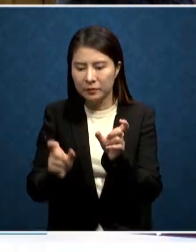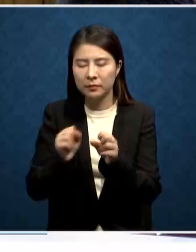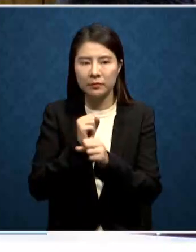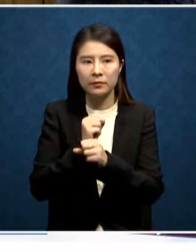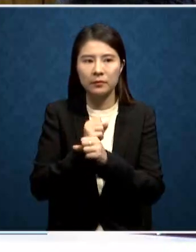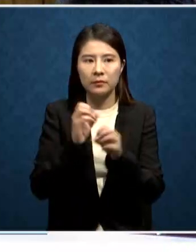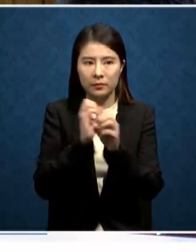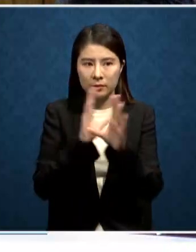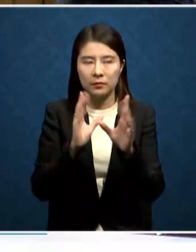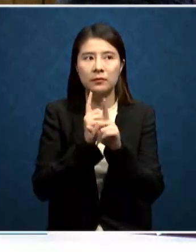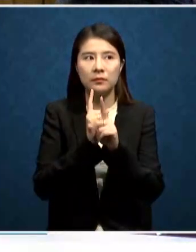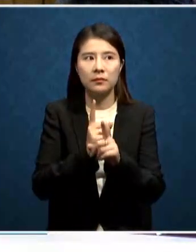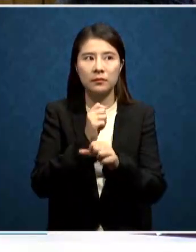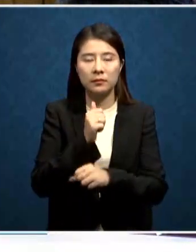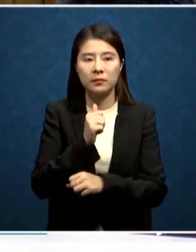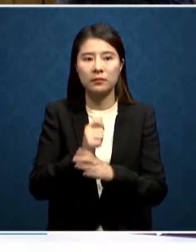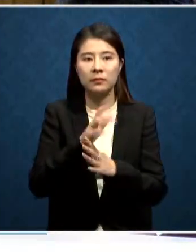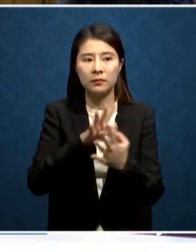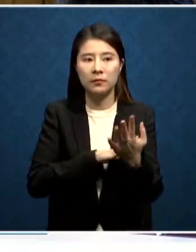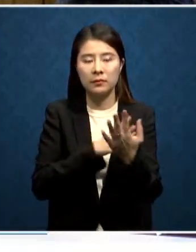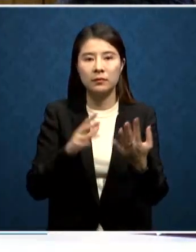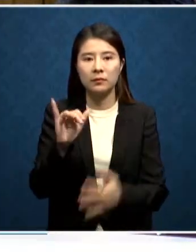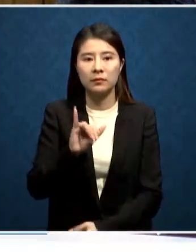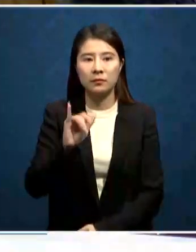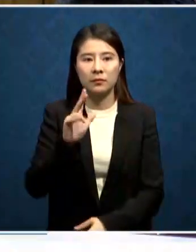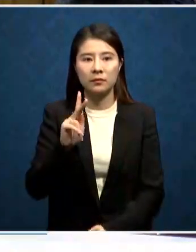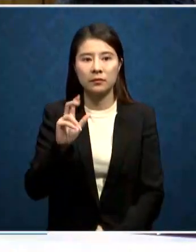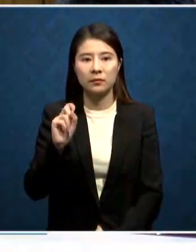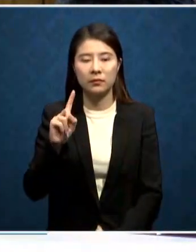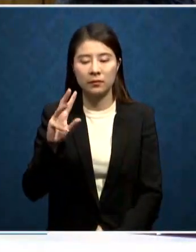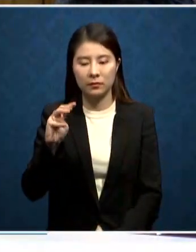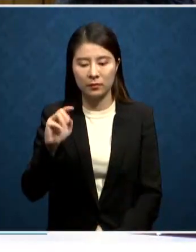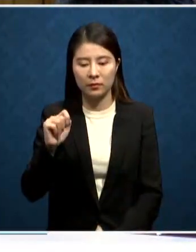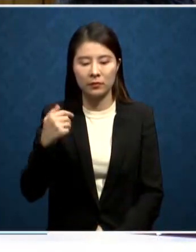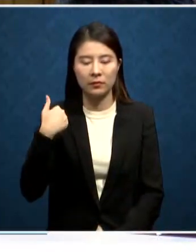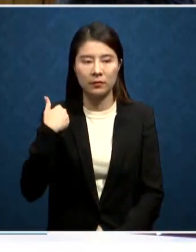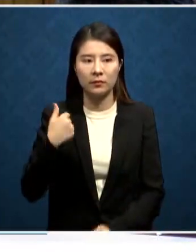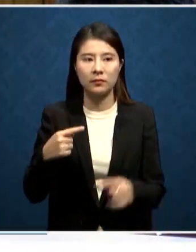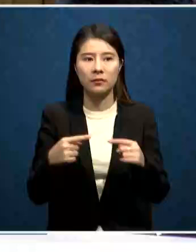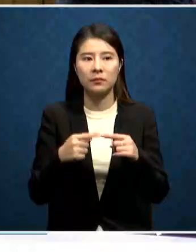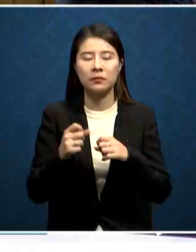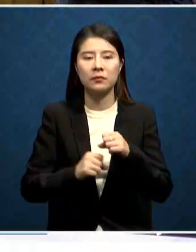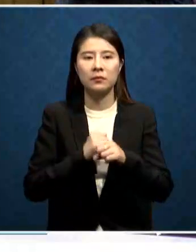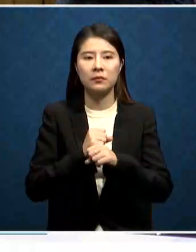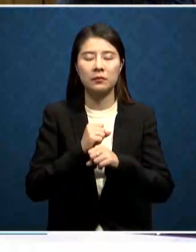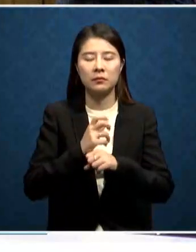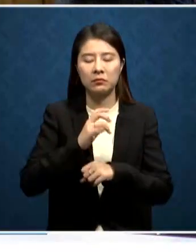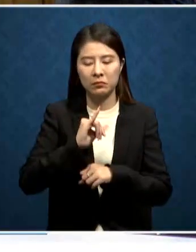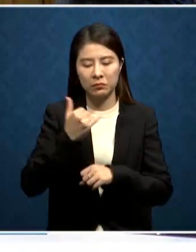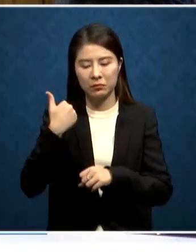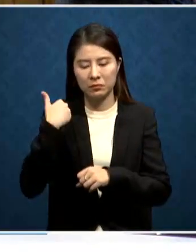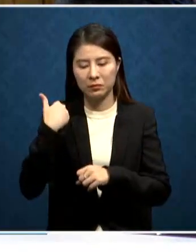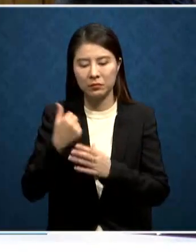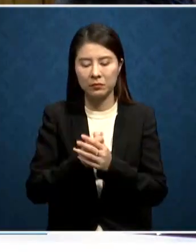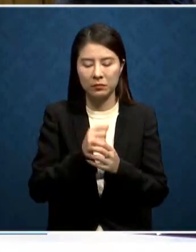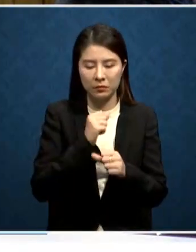ค่าเป้าหมายการดำเนินการตามยุทธศาสตร์ของกสมนะคะที่อ่าท่านมีข้อสังเกตว่าบางปีไม่ได้แสดงผลนะคะก็ต้องขออนุญาต